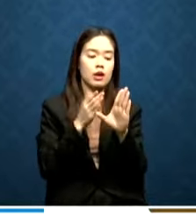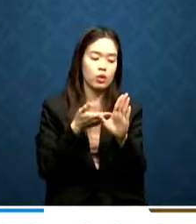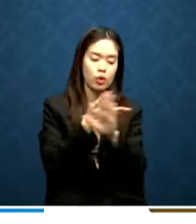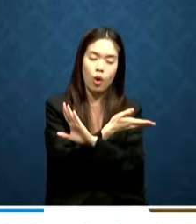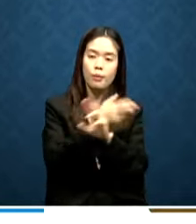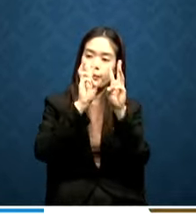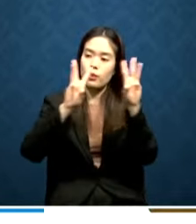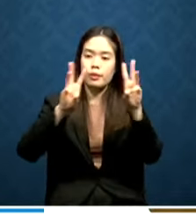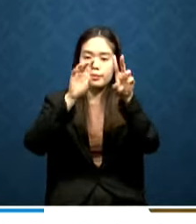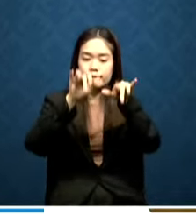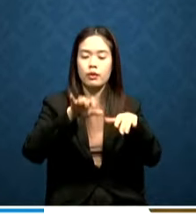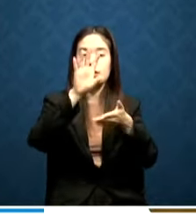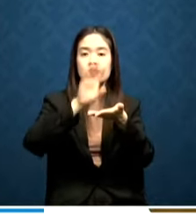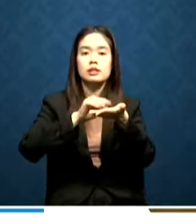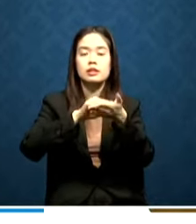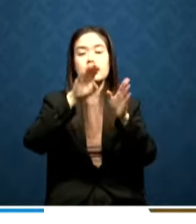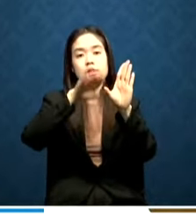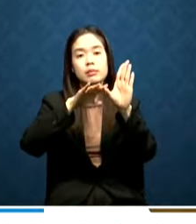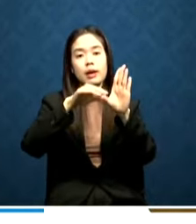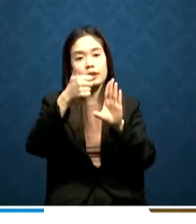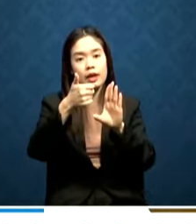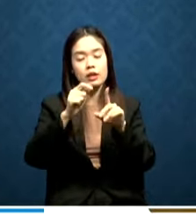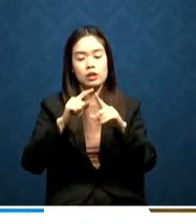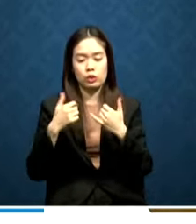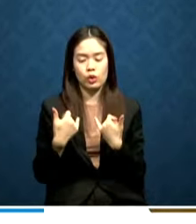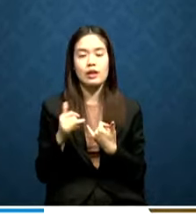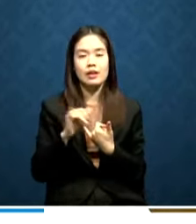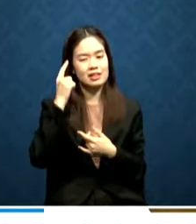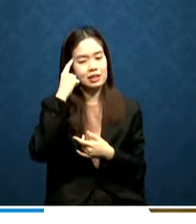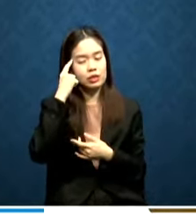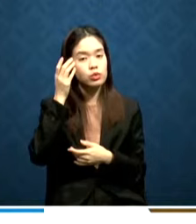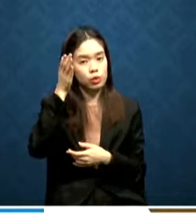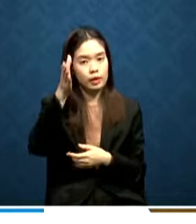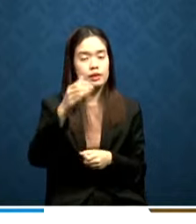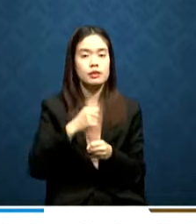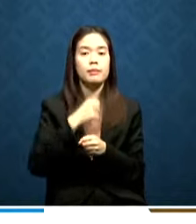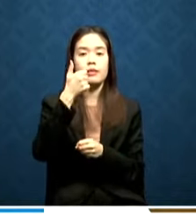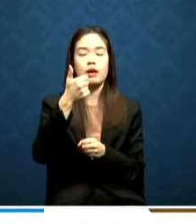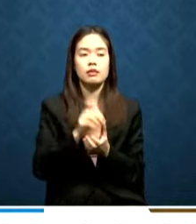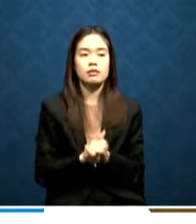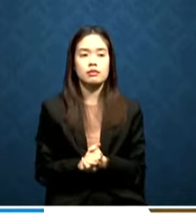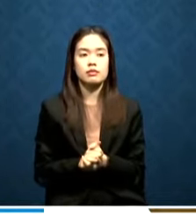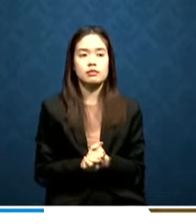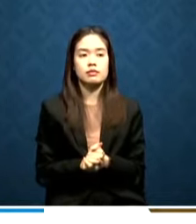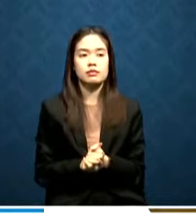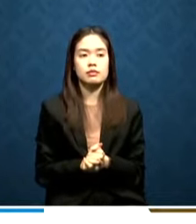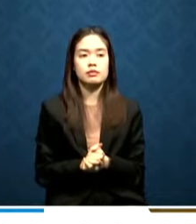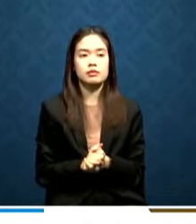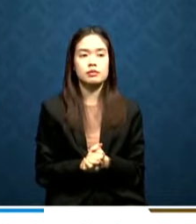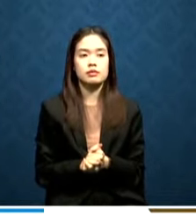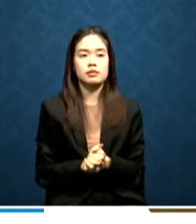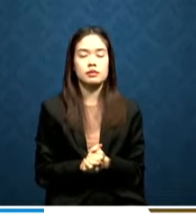ส์ในอนาคตตอนนี้อาจจะยังไม่ได้นะครับแล้วก็หรือว่าเป็นการสารสนเทศอะไรต่างๆคือเปิดไว้ครบหมด